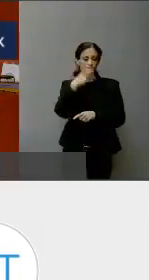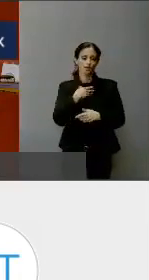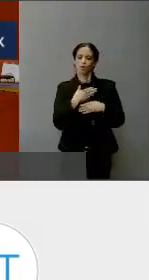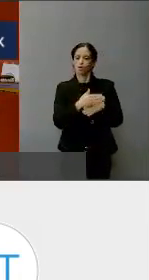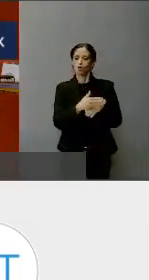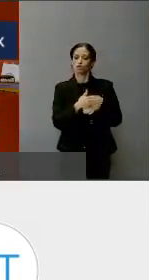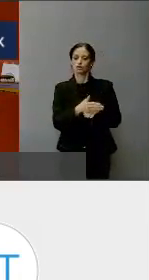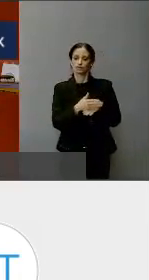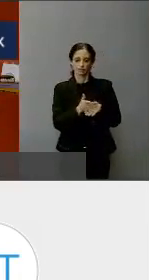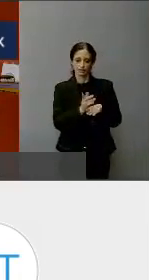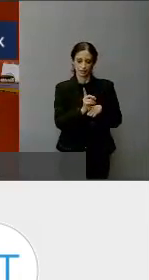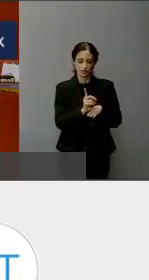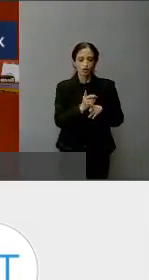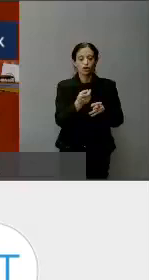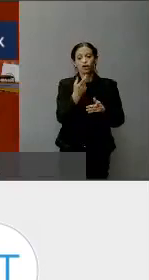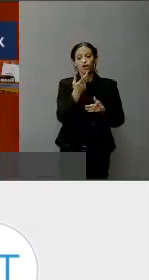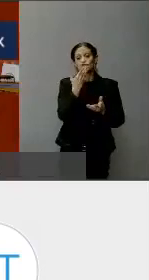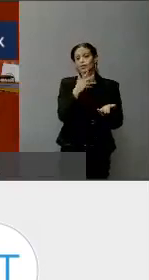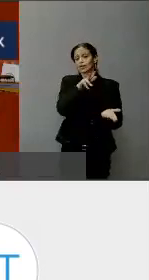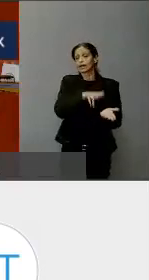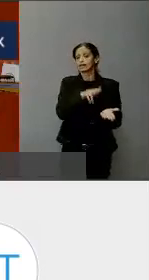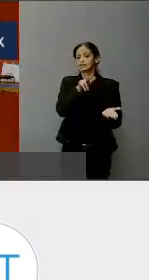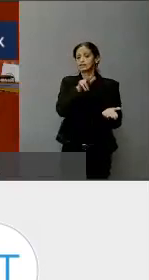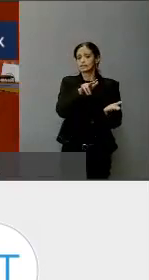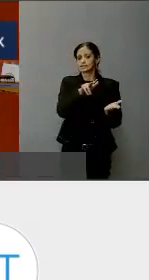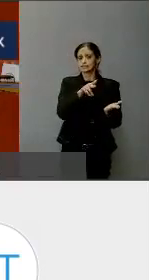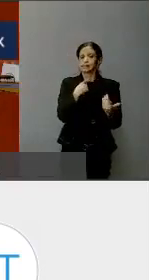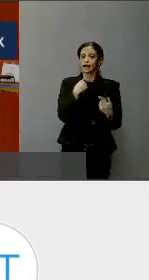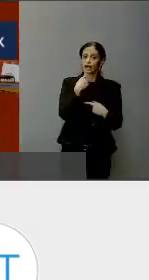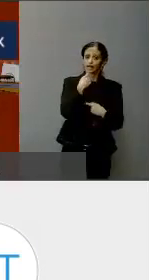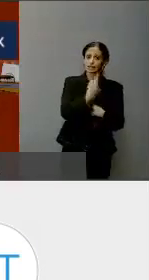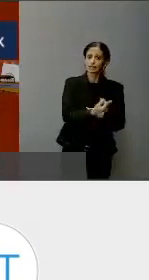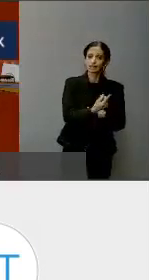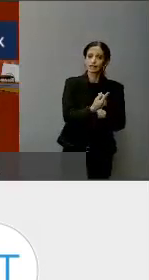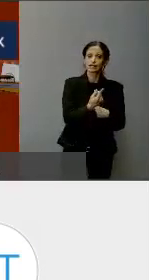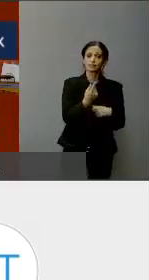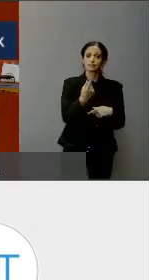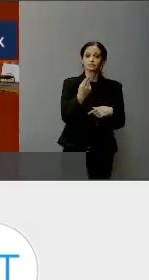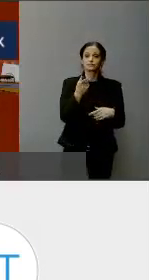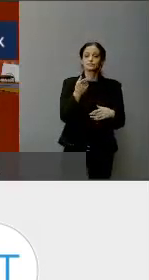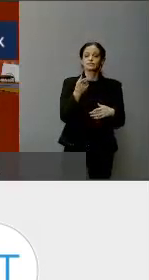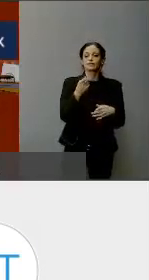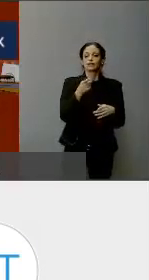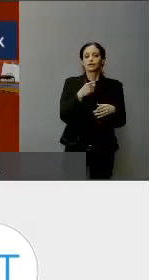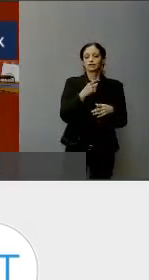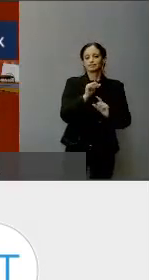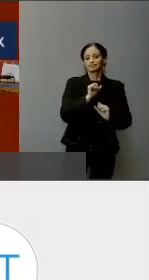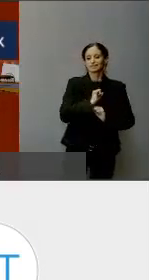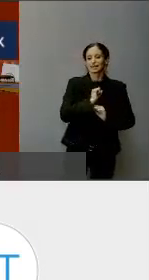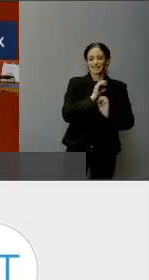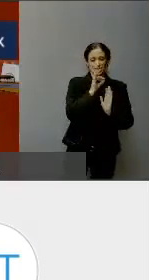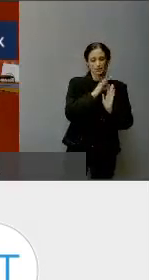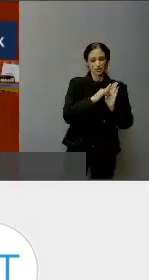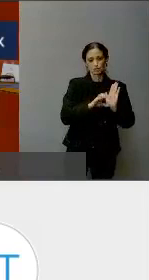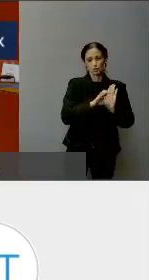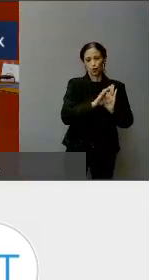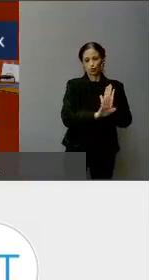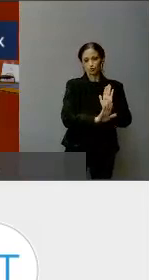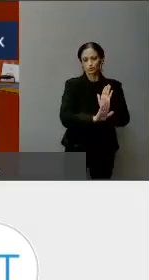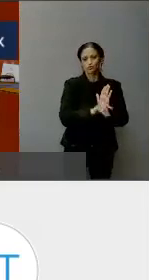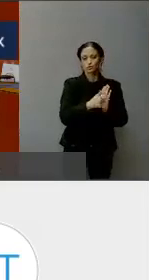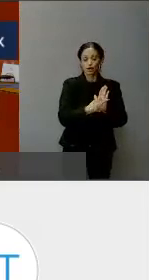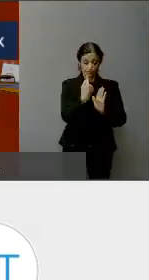preferisco essere garantista e preferisco oltretutto credere nei principi costituzionali che sono anche